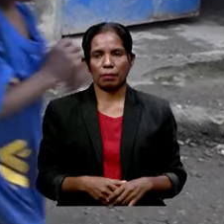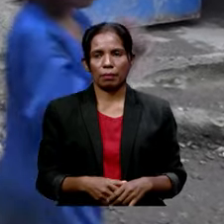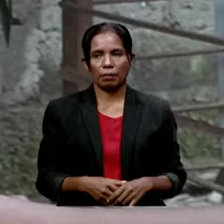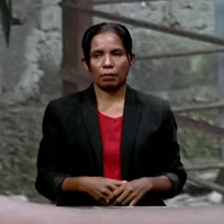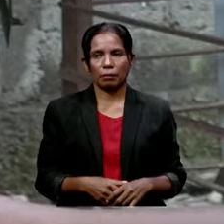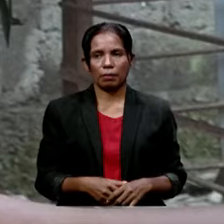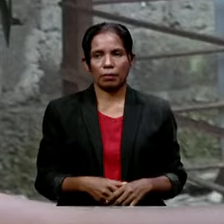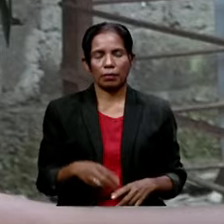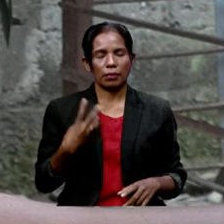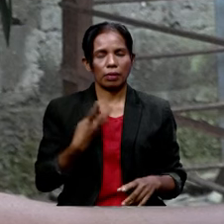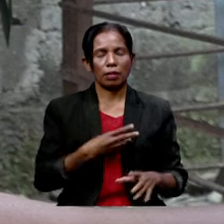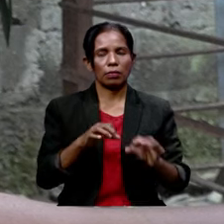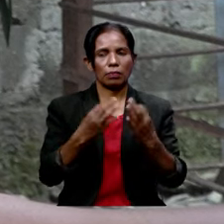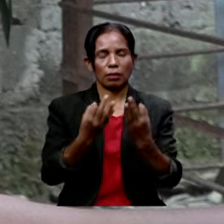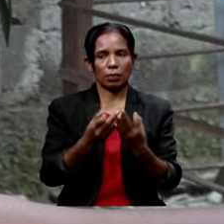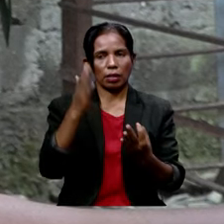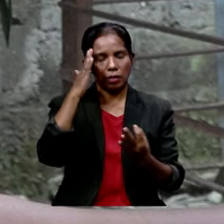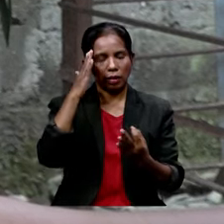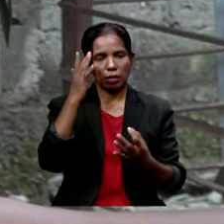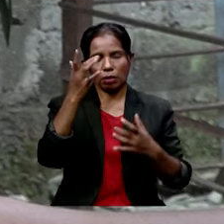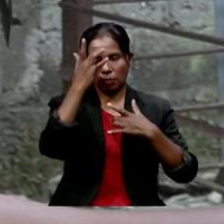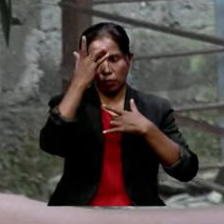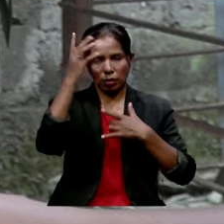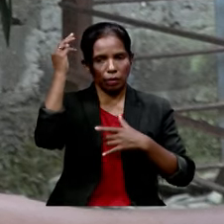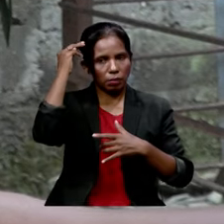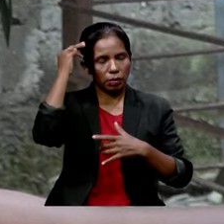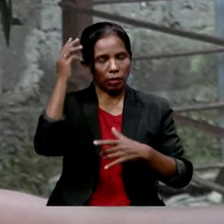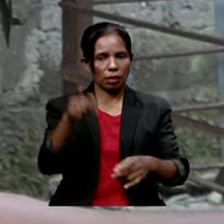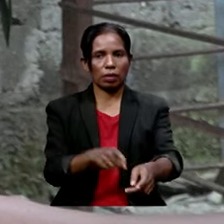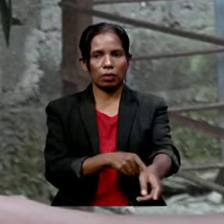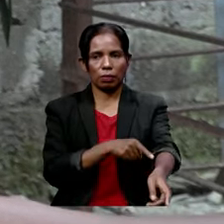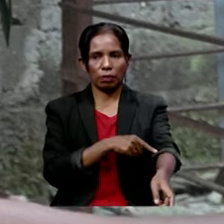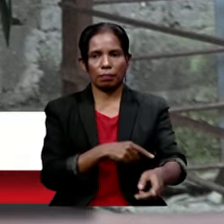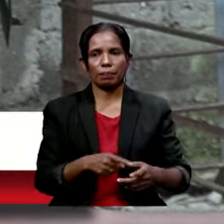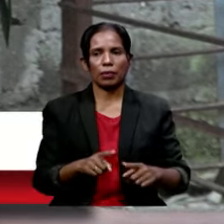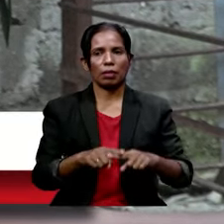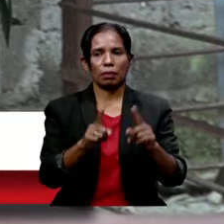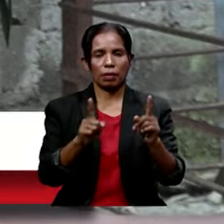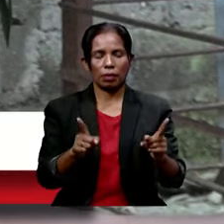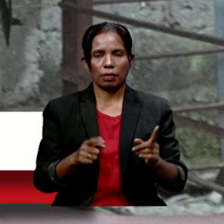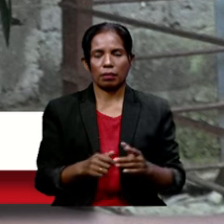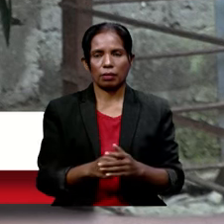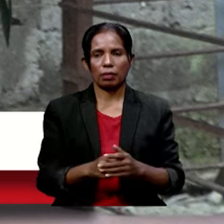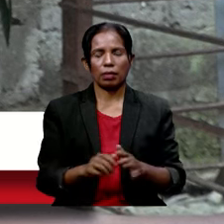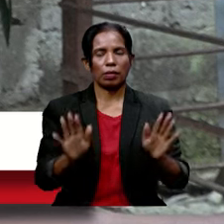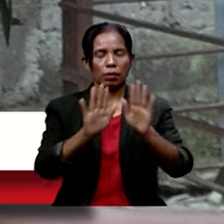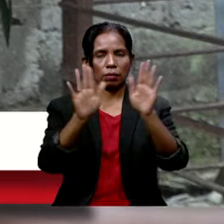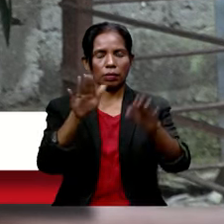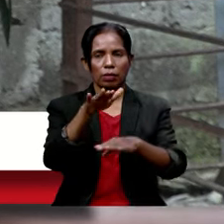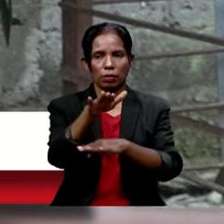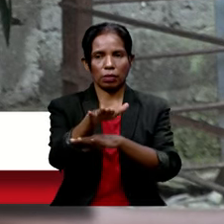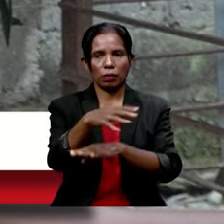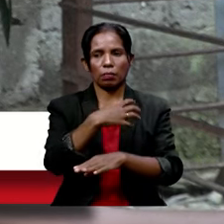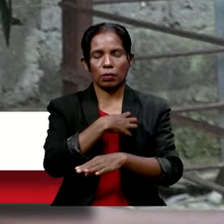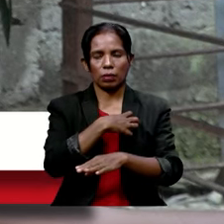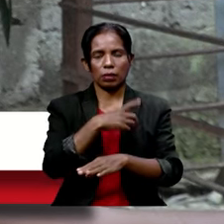Ami familia hatenenya kondisang moras mental kleurona. Mebe ihas domingo lokraik polisi